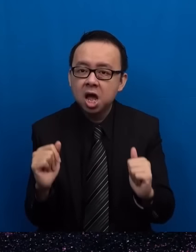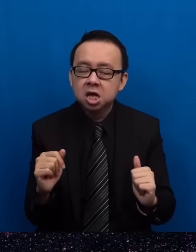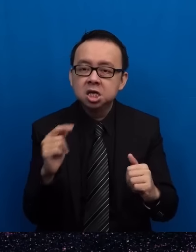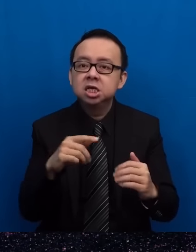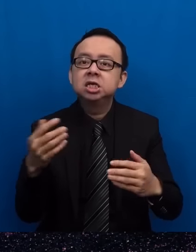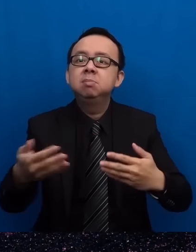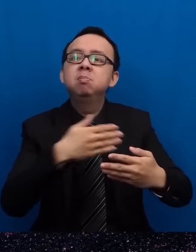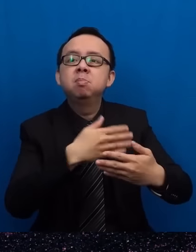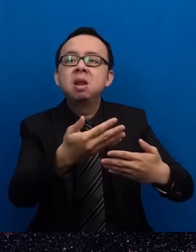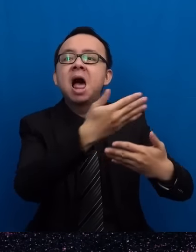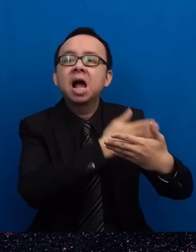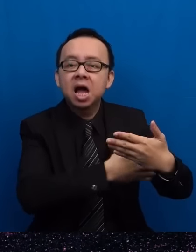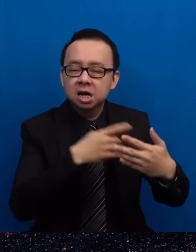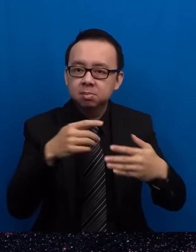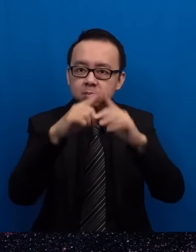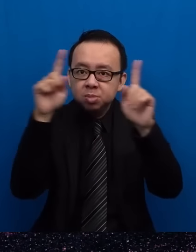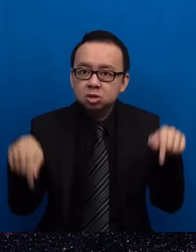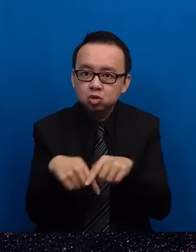balik itu